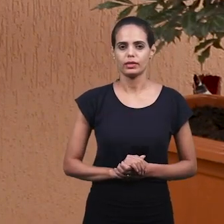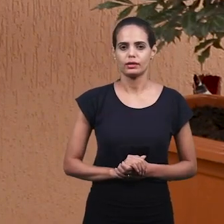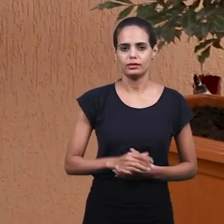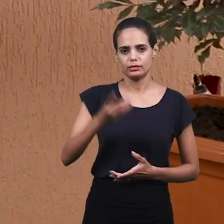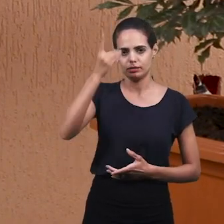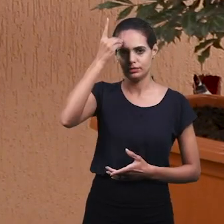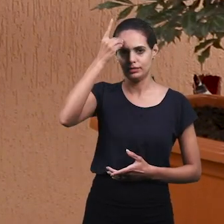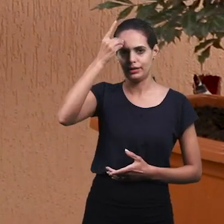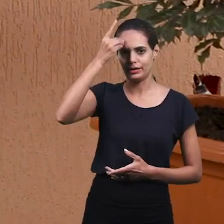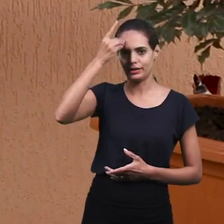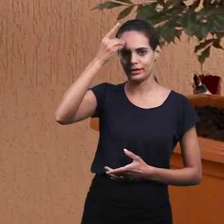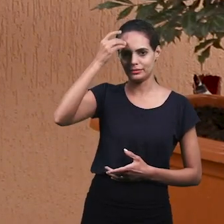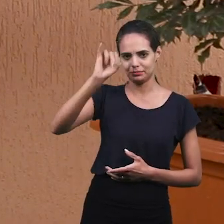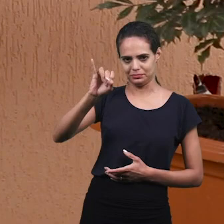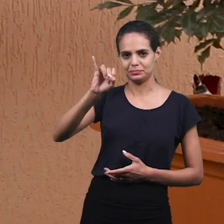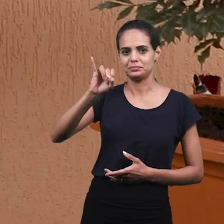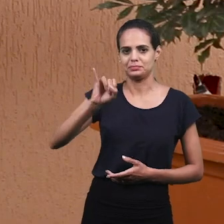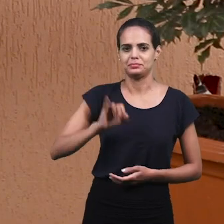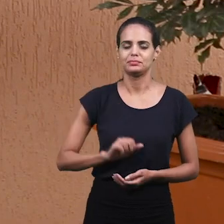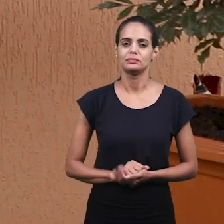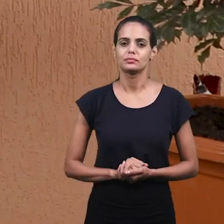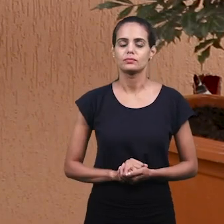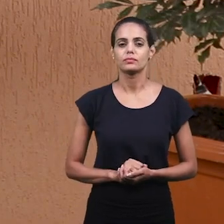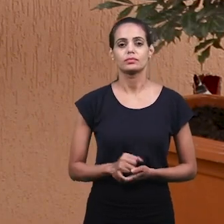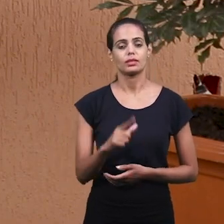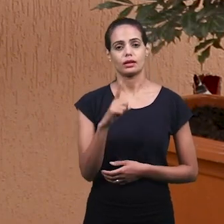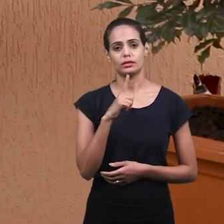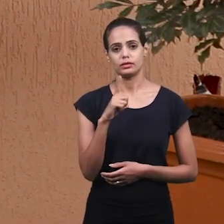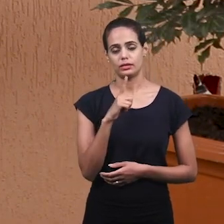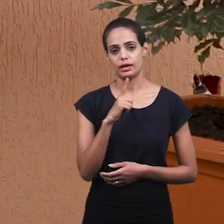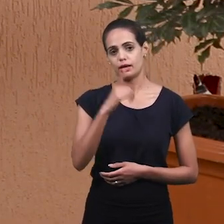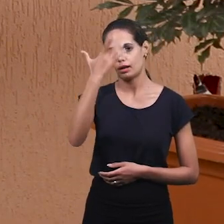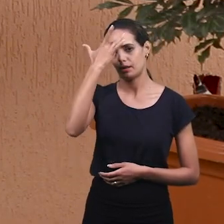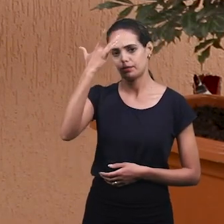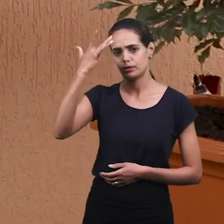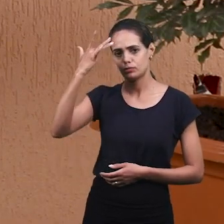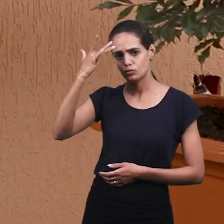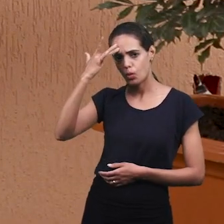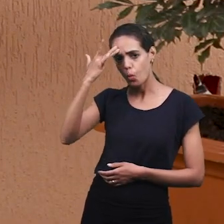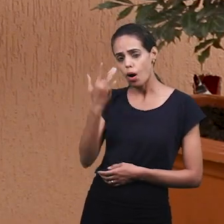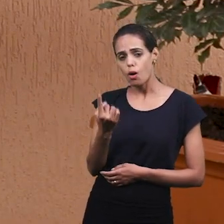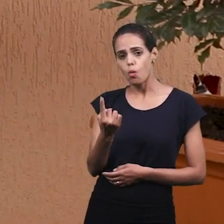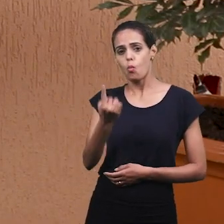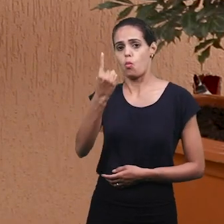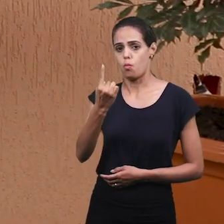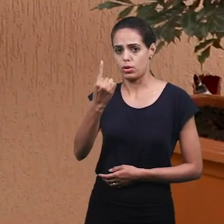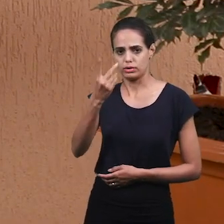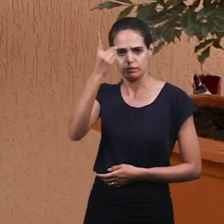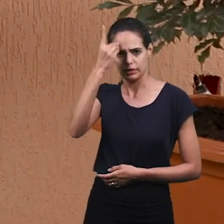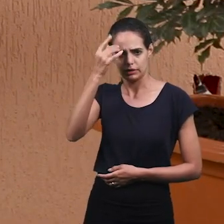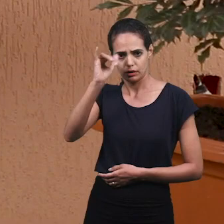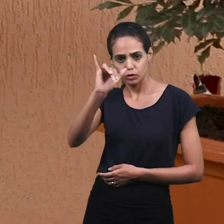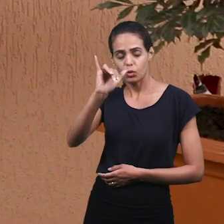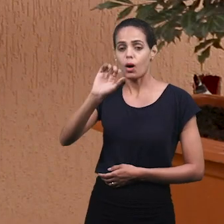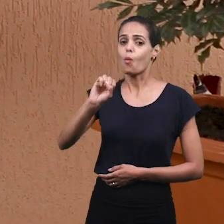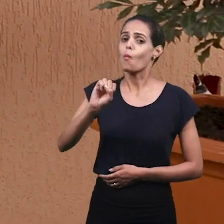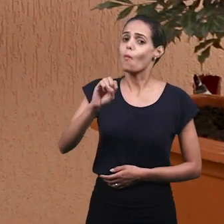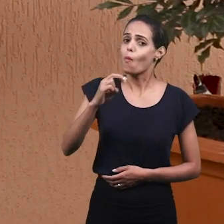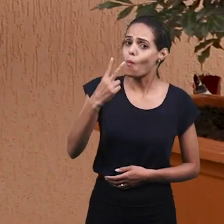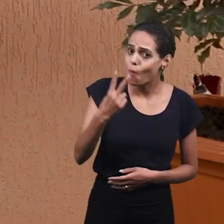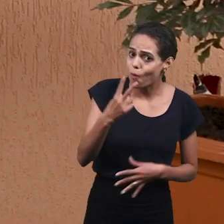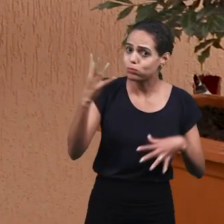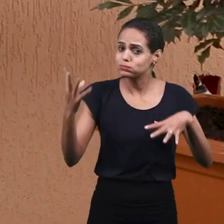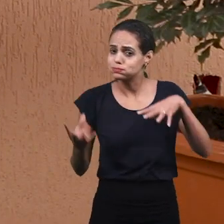cécité au long de leur vie. Dans l'handicap intellectuel isolé, c'est-à-dire la personne